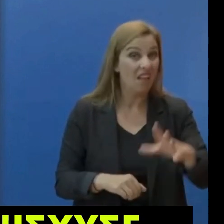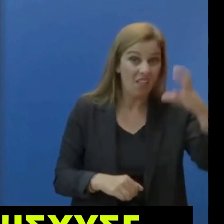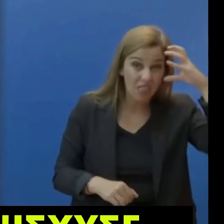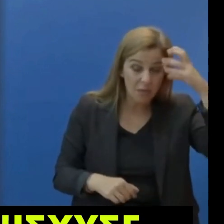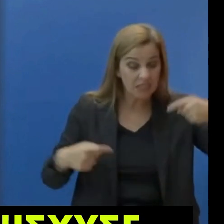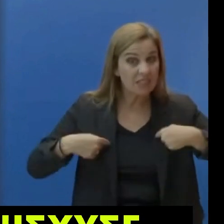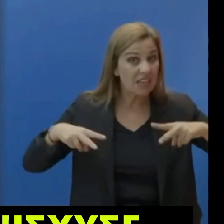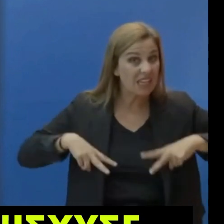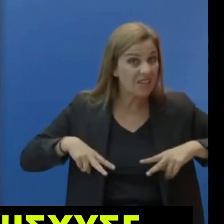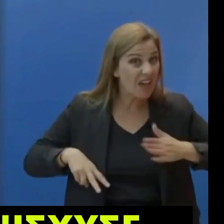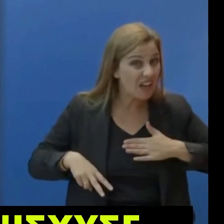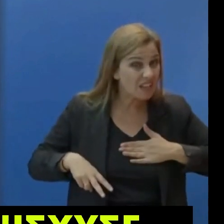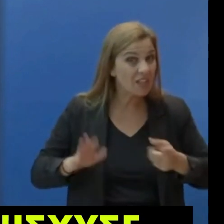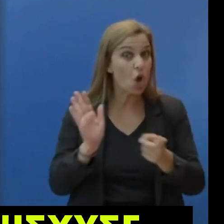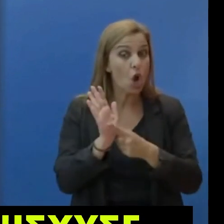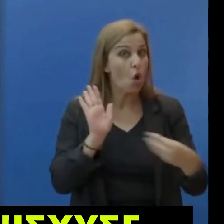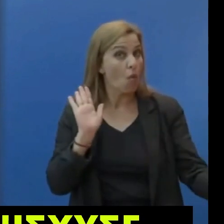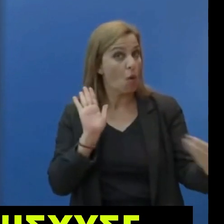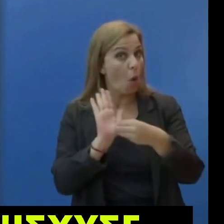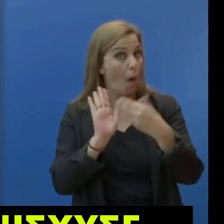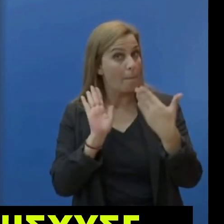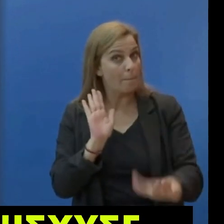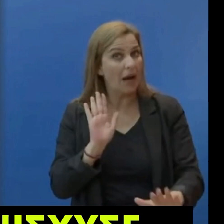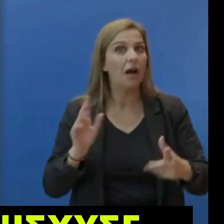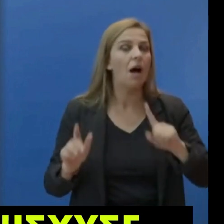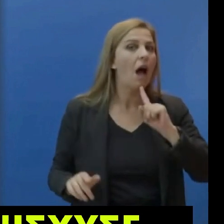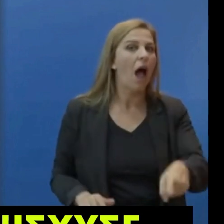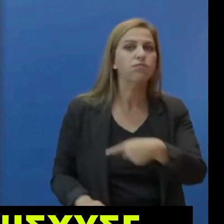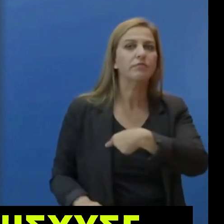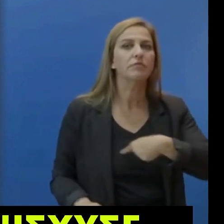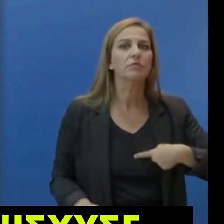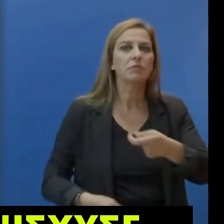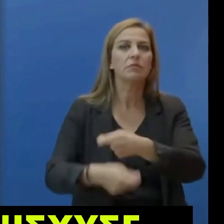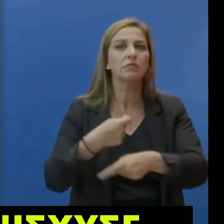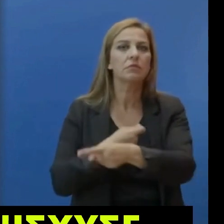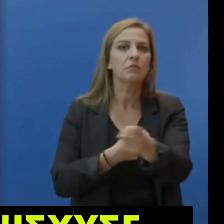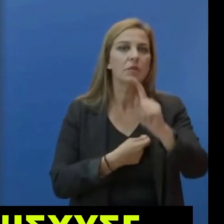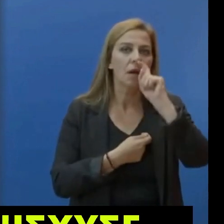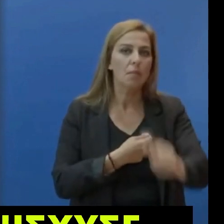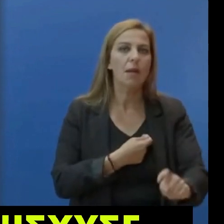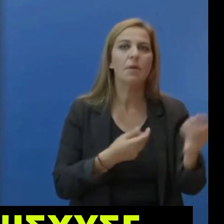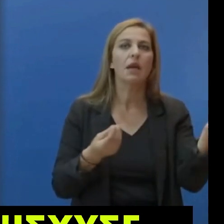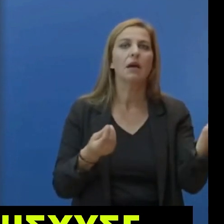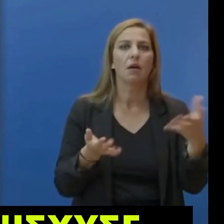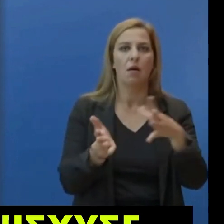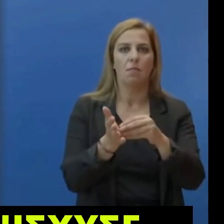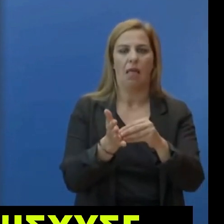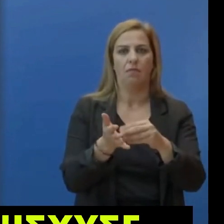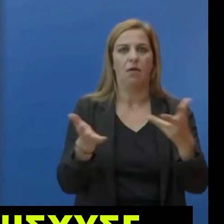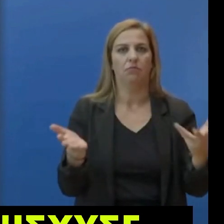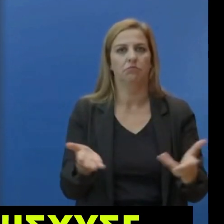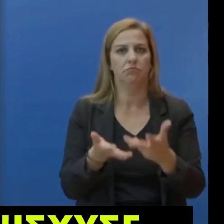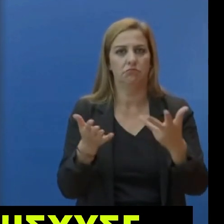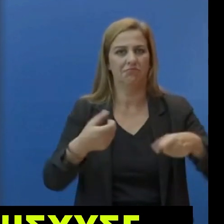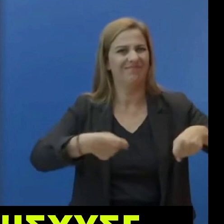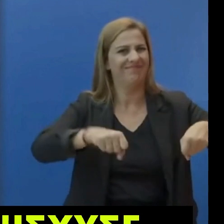μας νόμος που υποχρέωσε τους εργοδότες να αγοράζουν τον εξοπλισμό των ανθρώπων που δραστηριοποιούνται